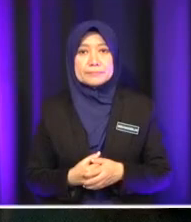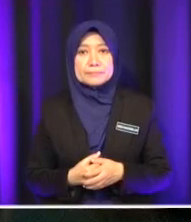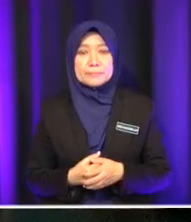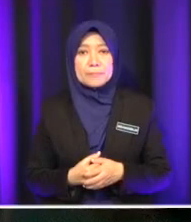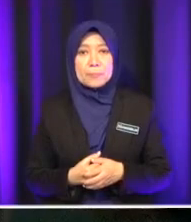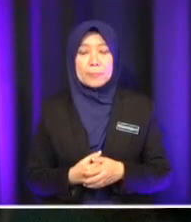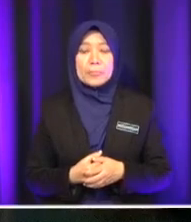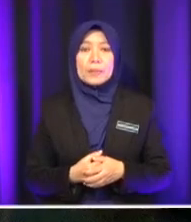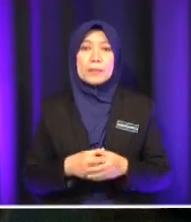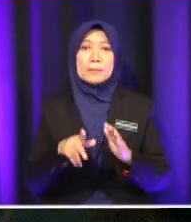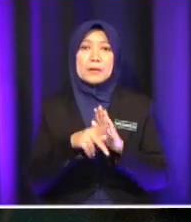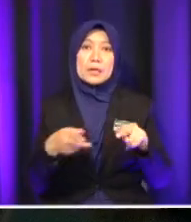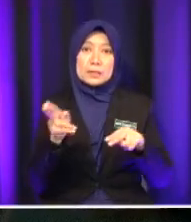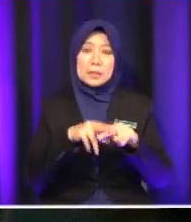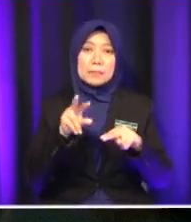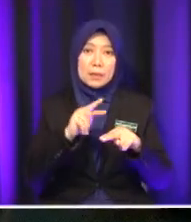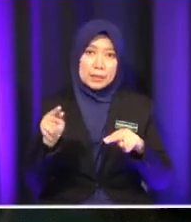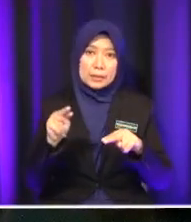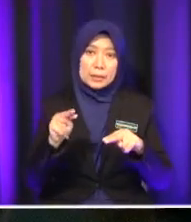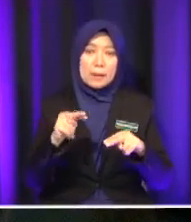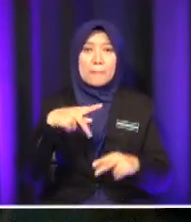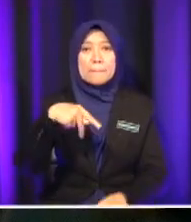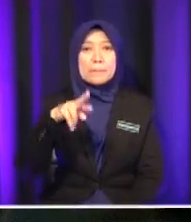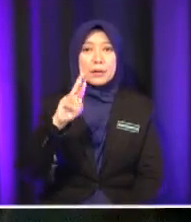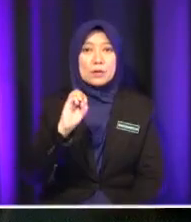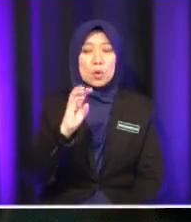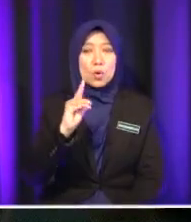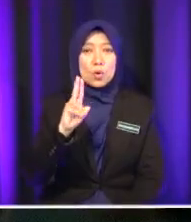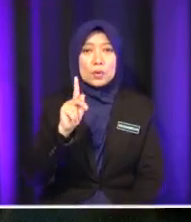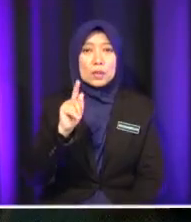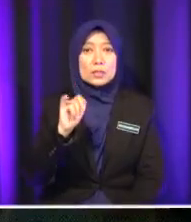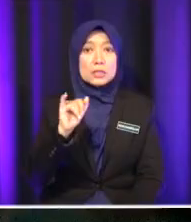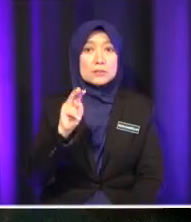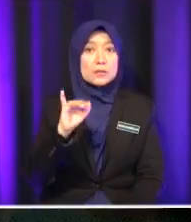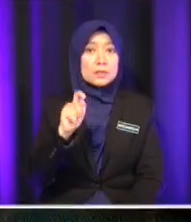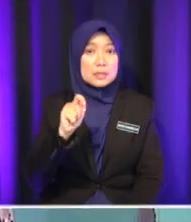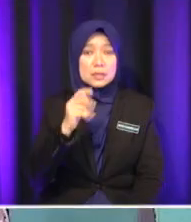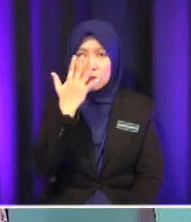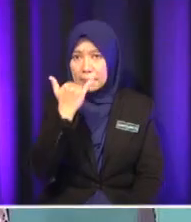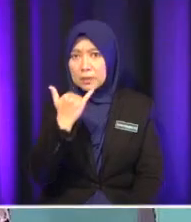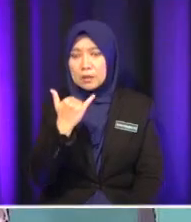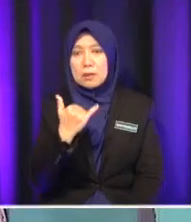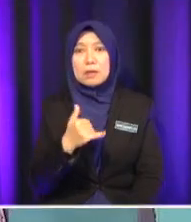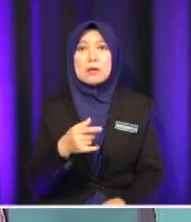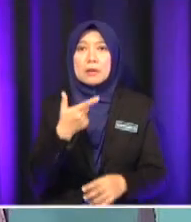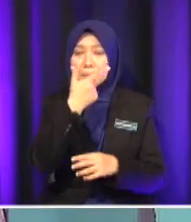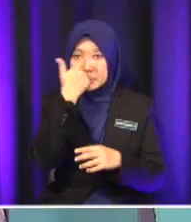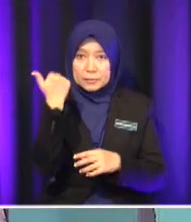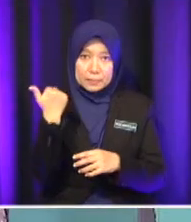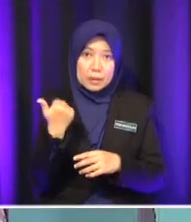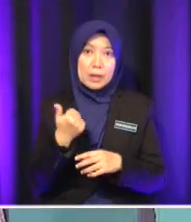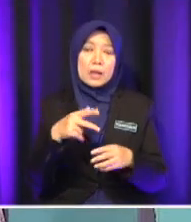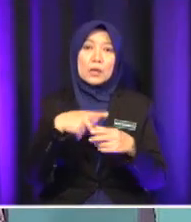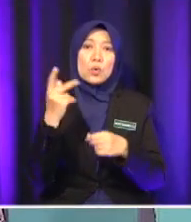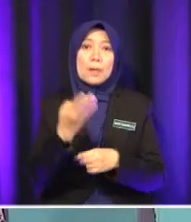peningkatan produktivitas peningkatan produk twit ini biasanya kita kaitkan dengan pengeluaran barang yang